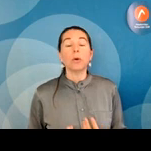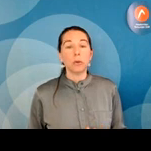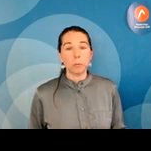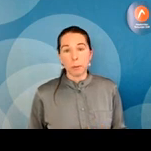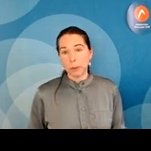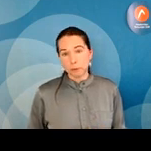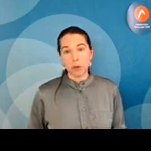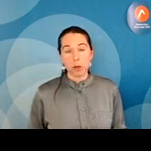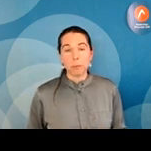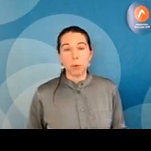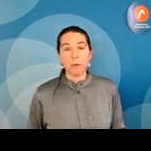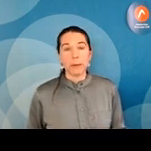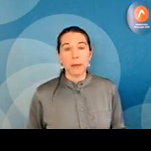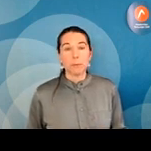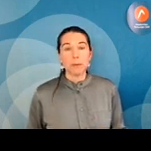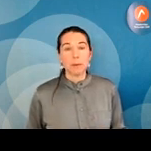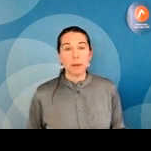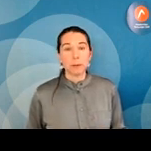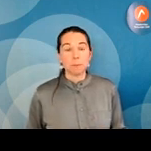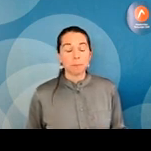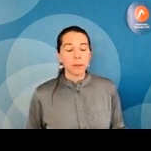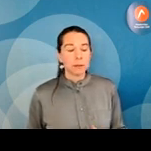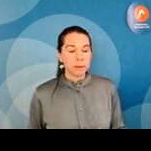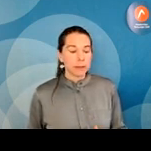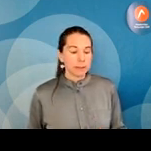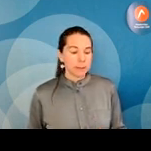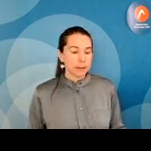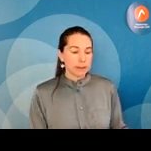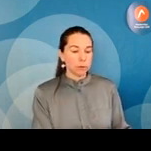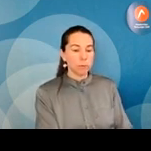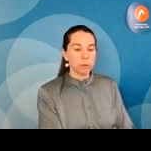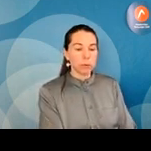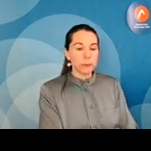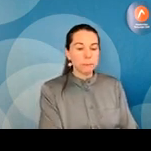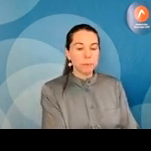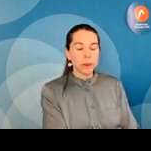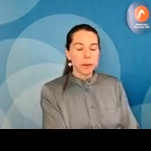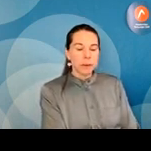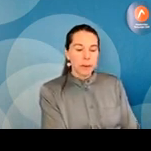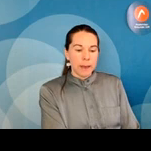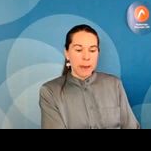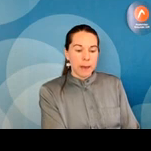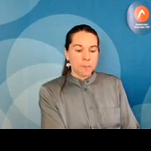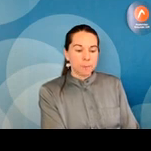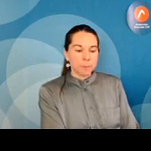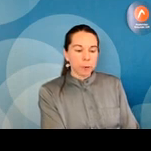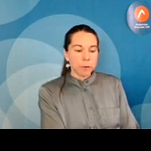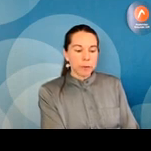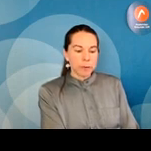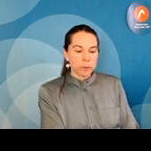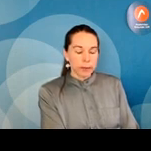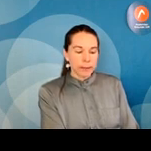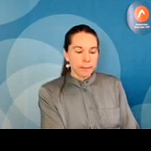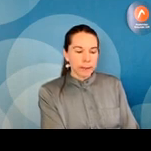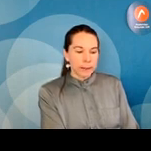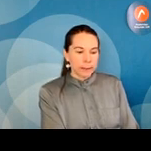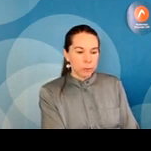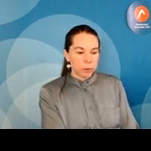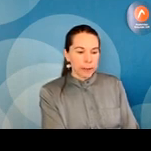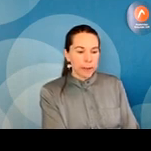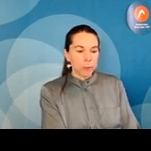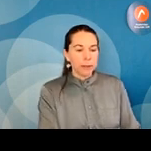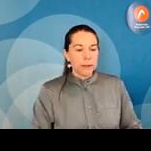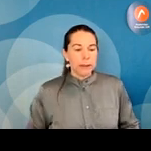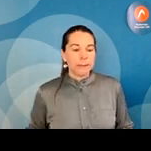det här och jobbar på att försöka påverka arbetsgivaren. Det är väl det jag kan säga kring de frågorna. Och sen så fick jag en